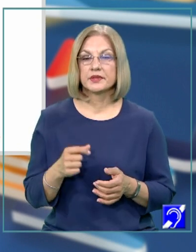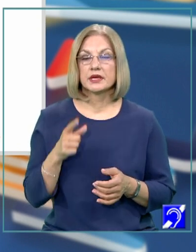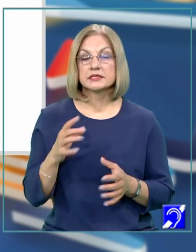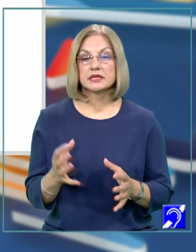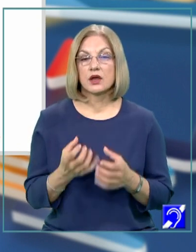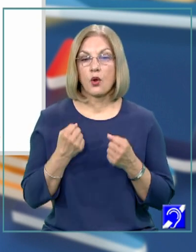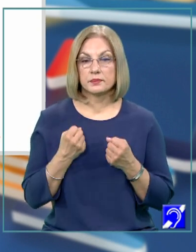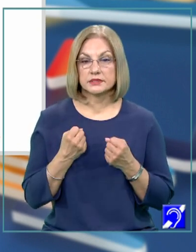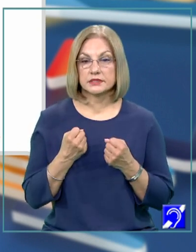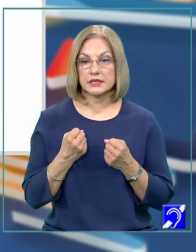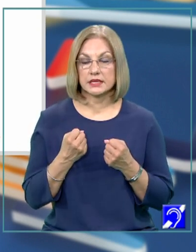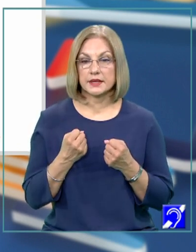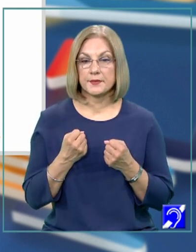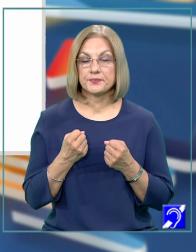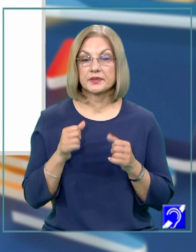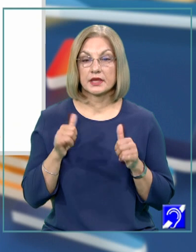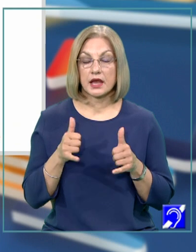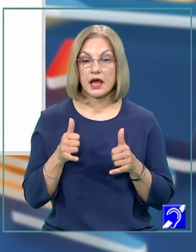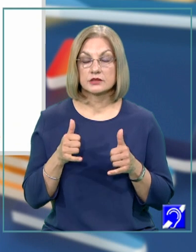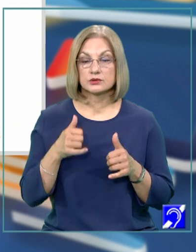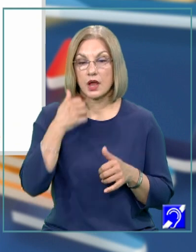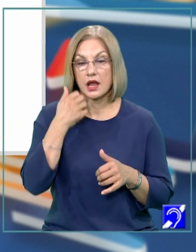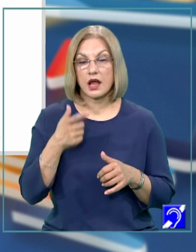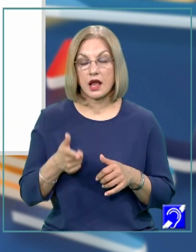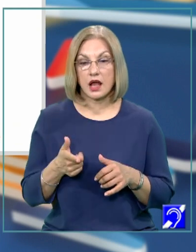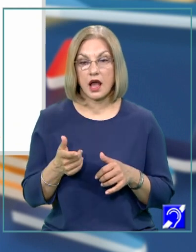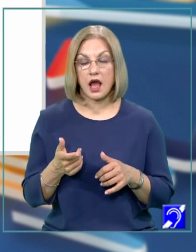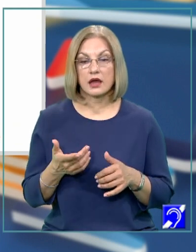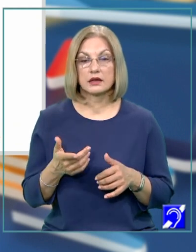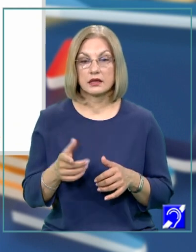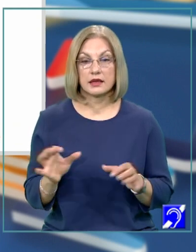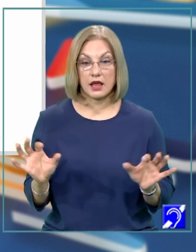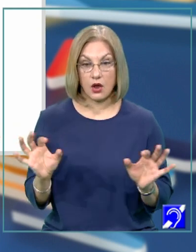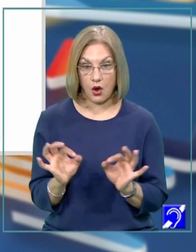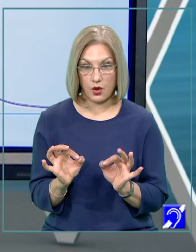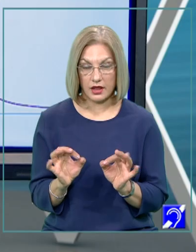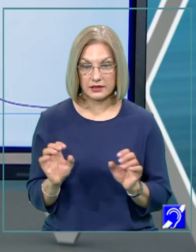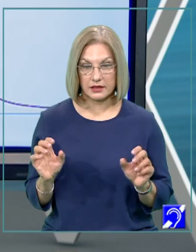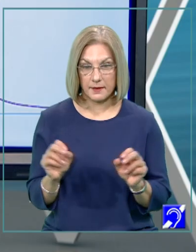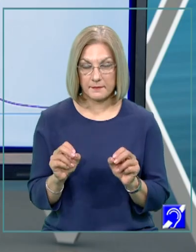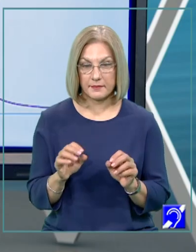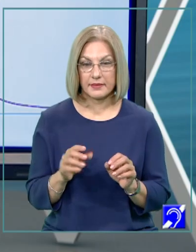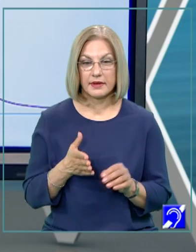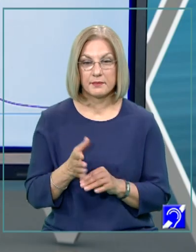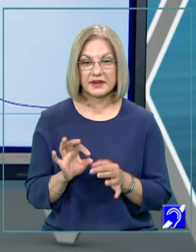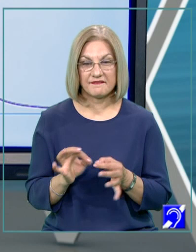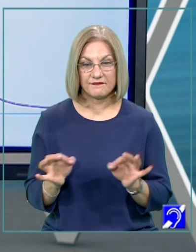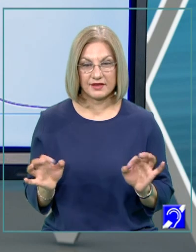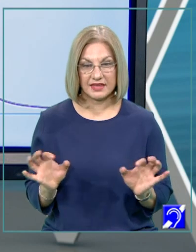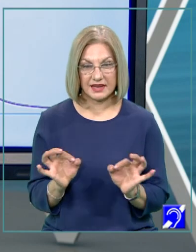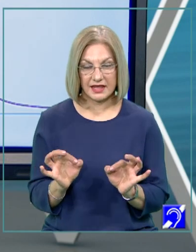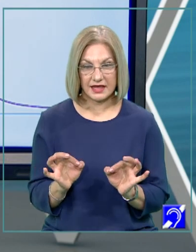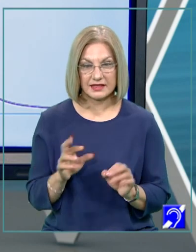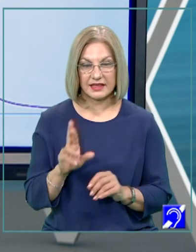obține în cazul în care la bornele sursei conectăm prin fire de rezistență neglijabilă